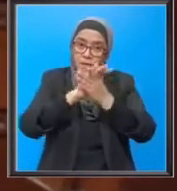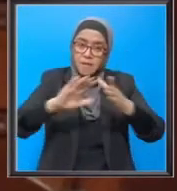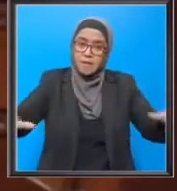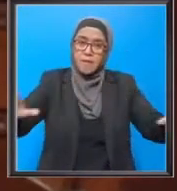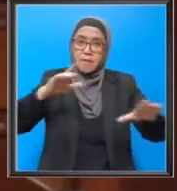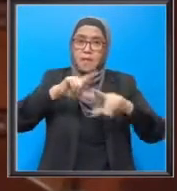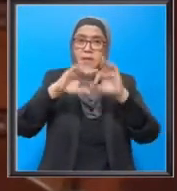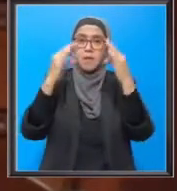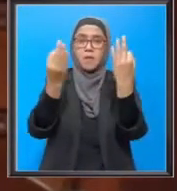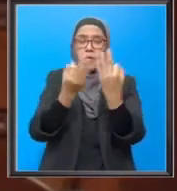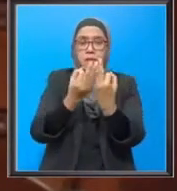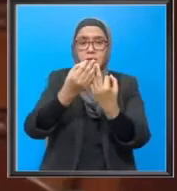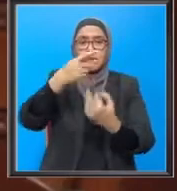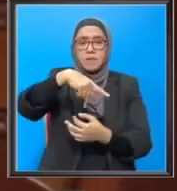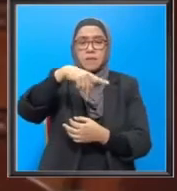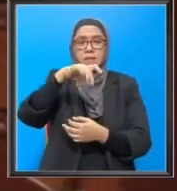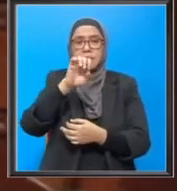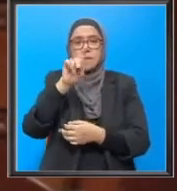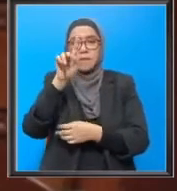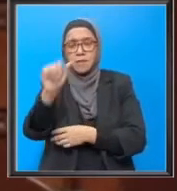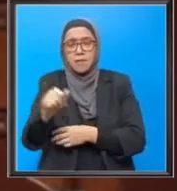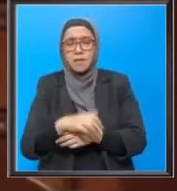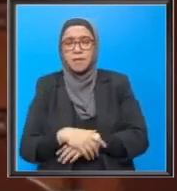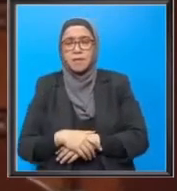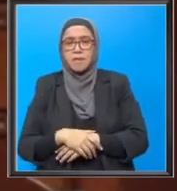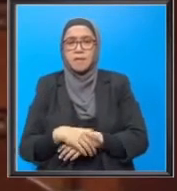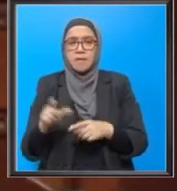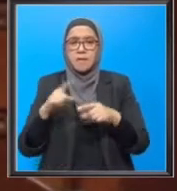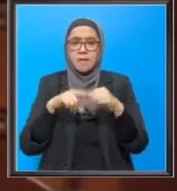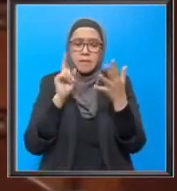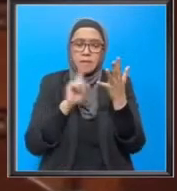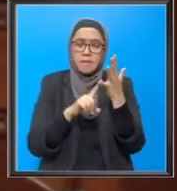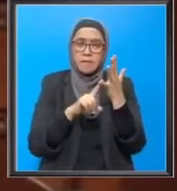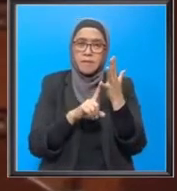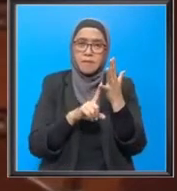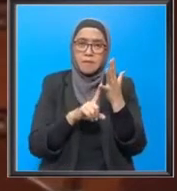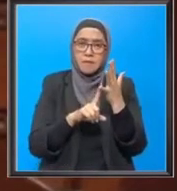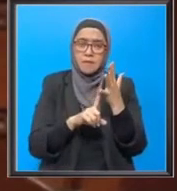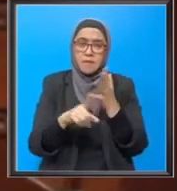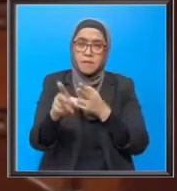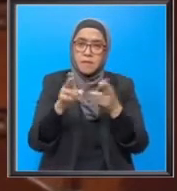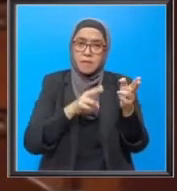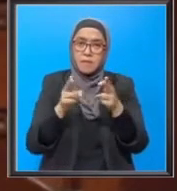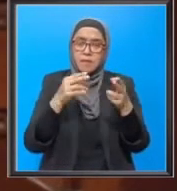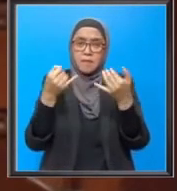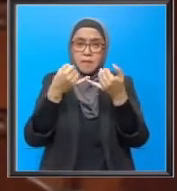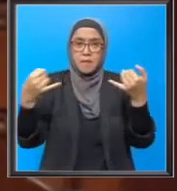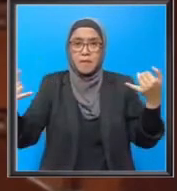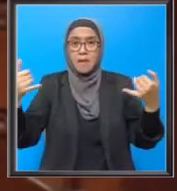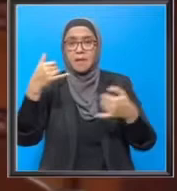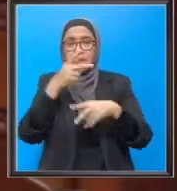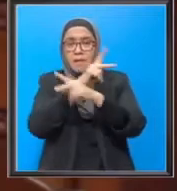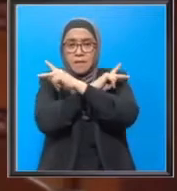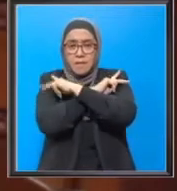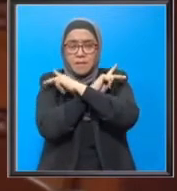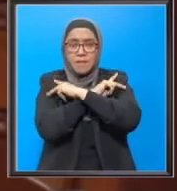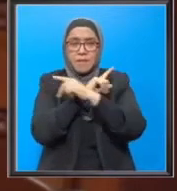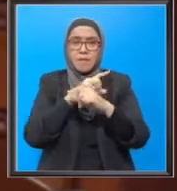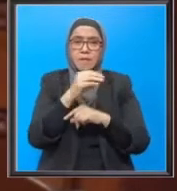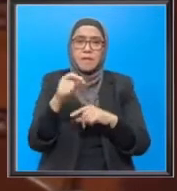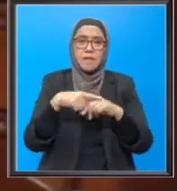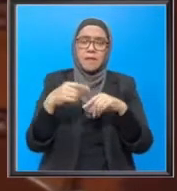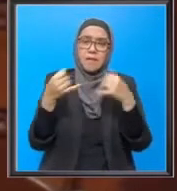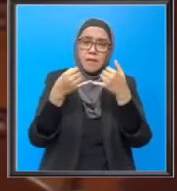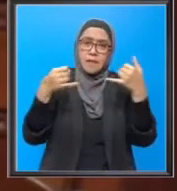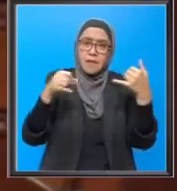pake yang ke-5 yaitu perluasan penghematan tarian khas S1 di mal 999 dan tadi yang WhatsApp